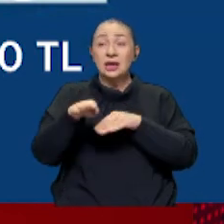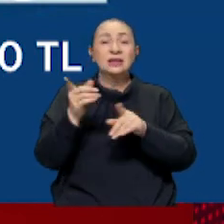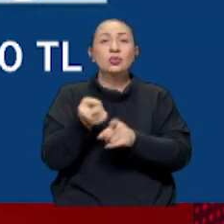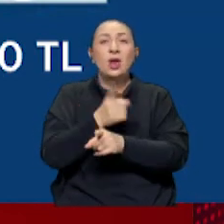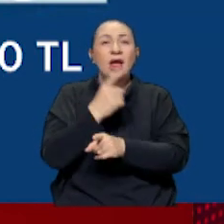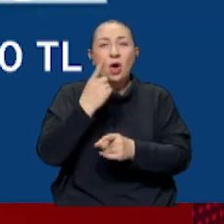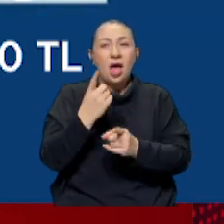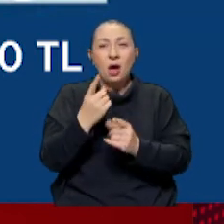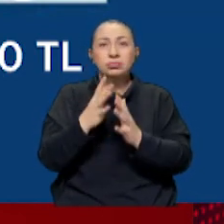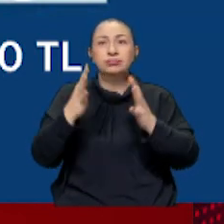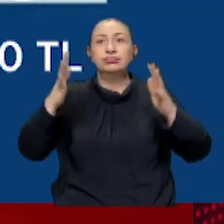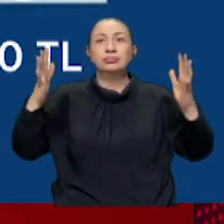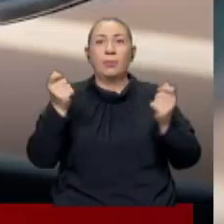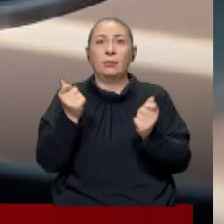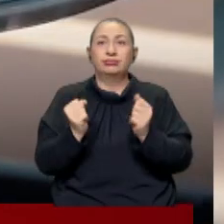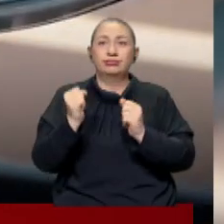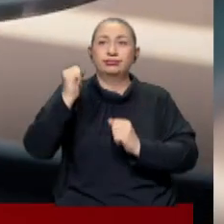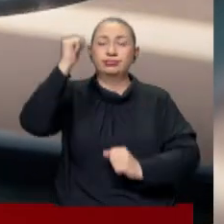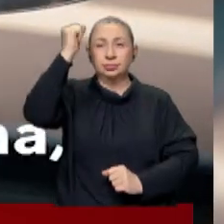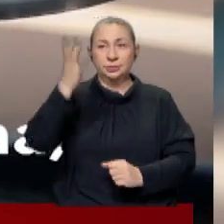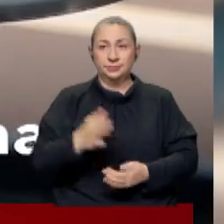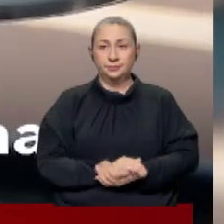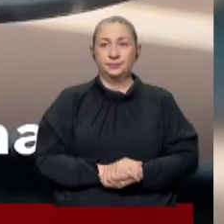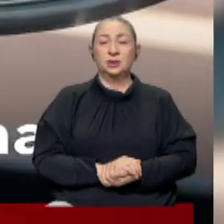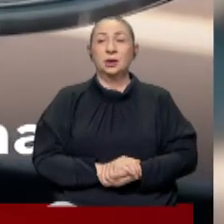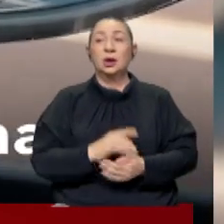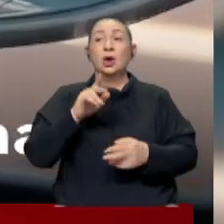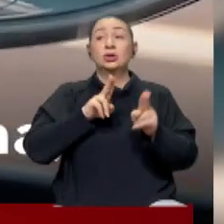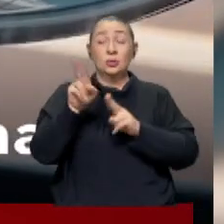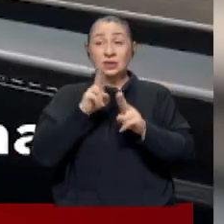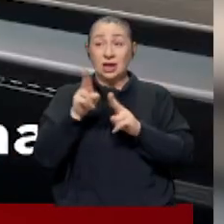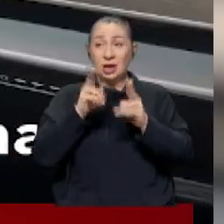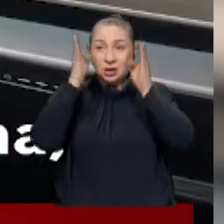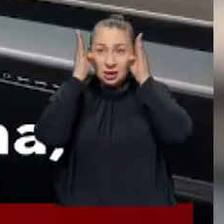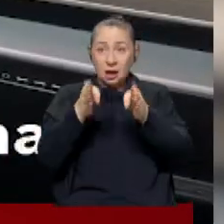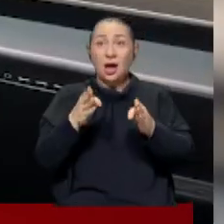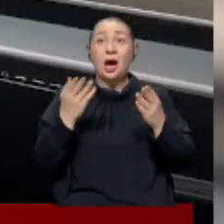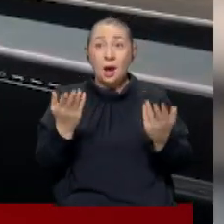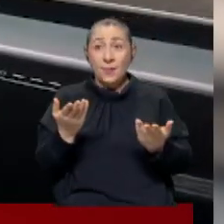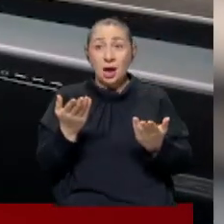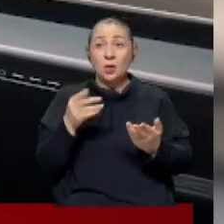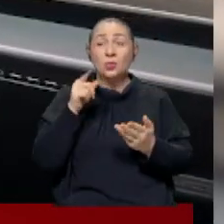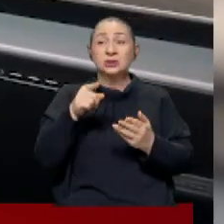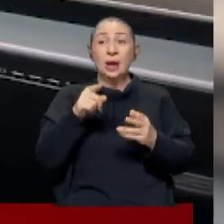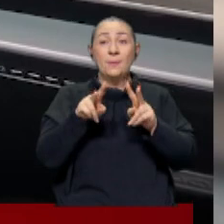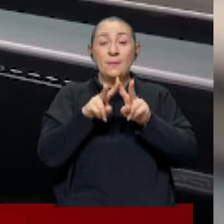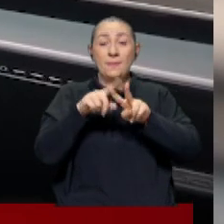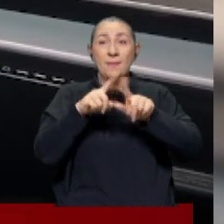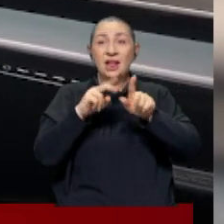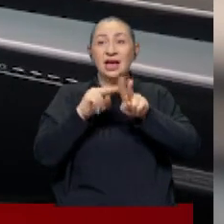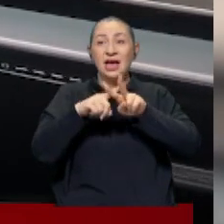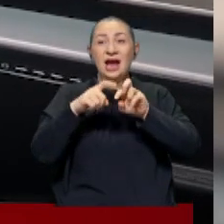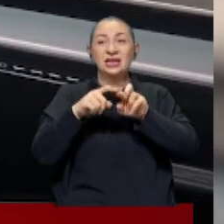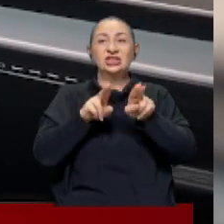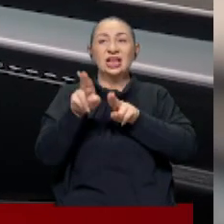türlerine göre bu ücret daha da artıyor. Projemize 1915 Çanakkale Köprüsü'ne odaklandı ama burası da Malkara Çanakkale